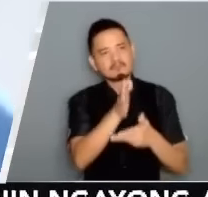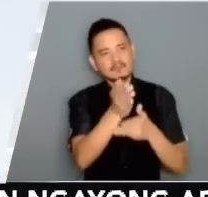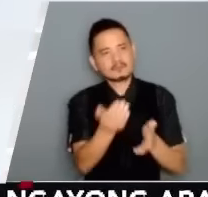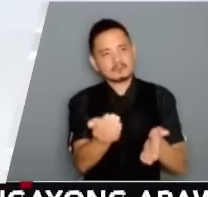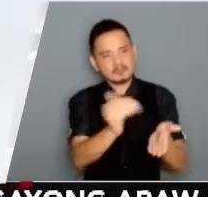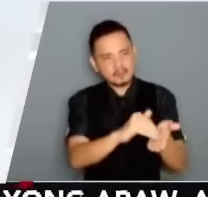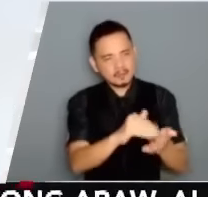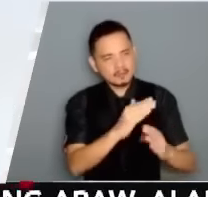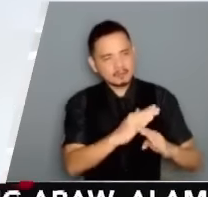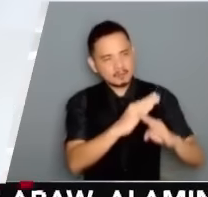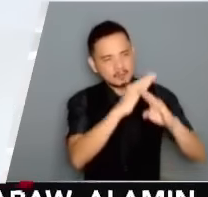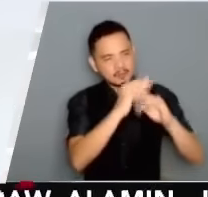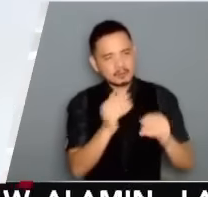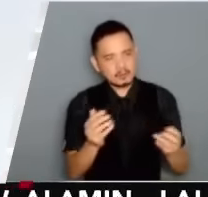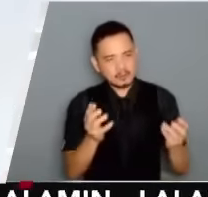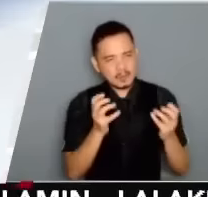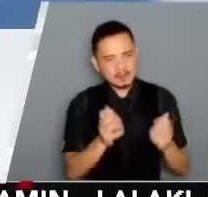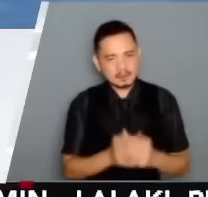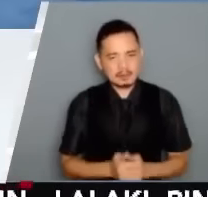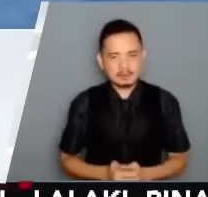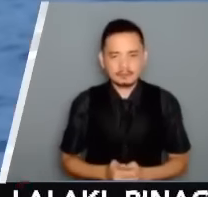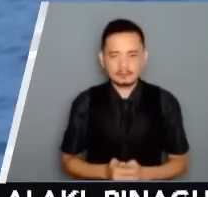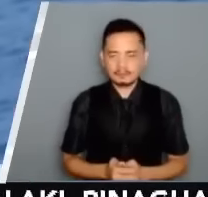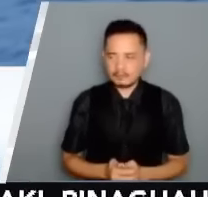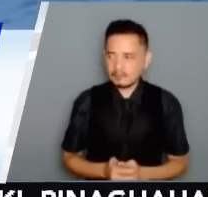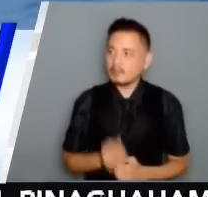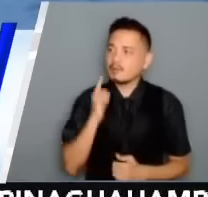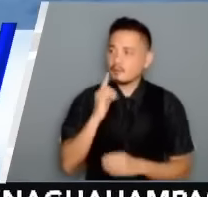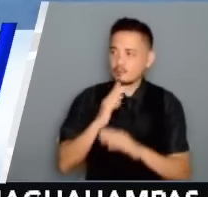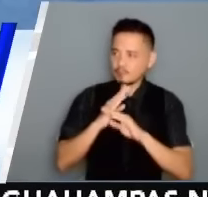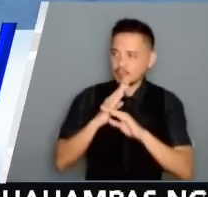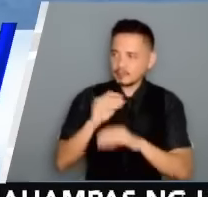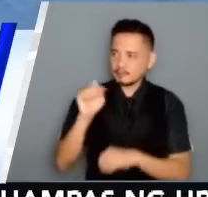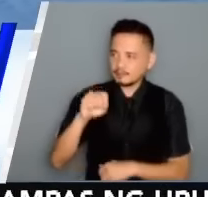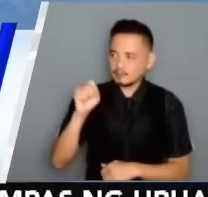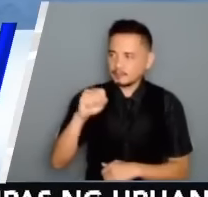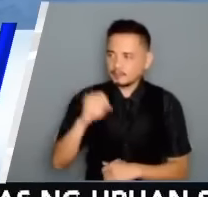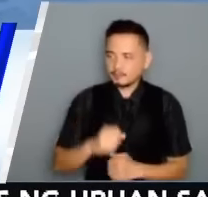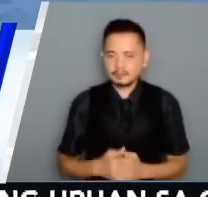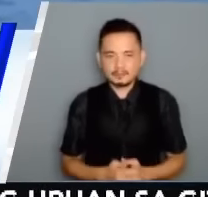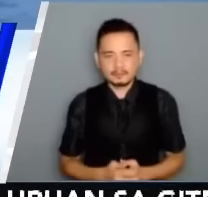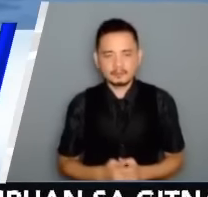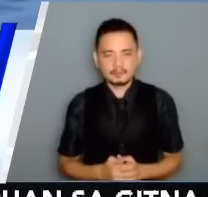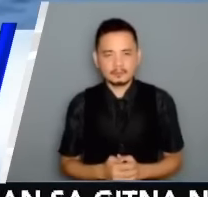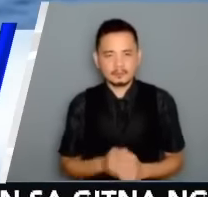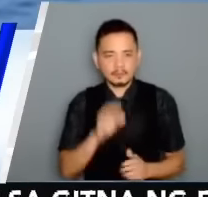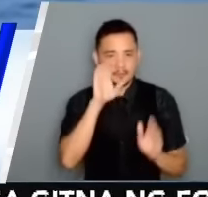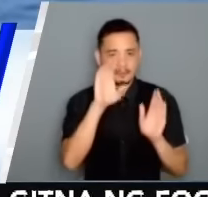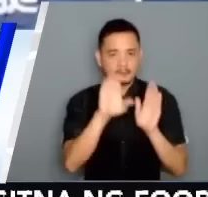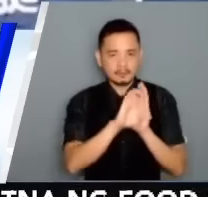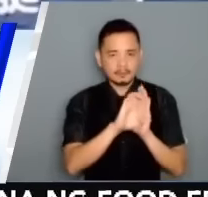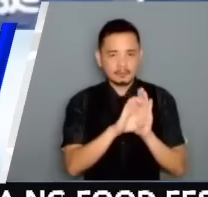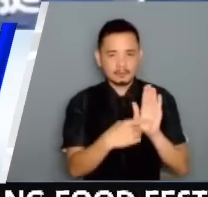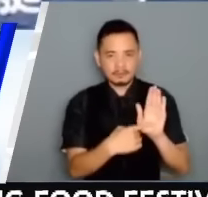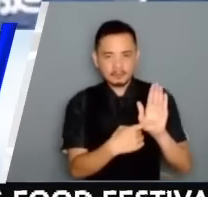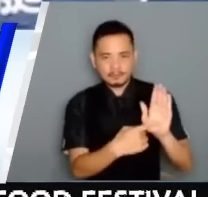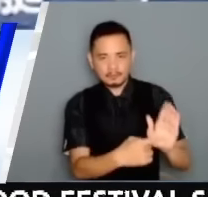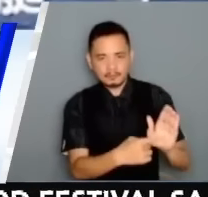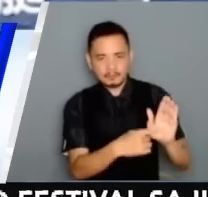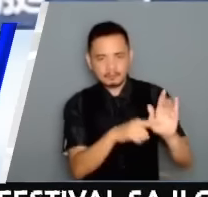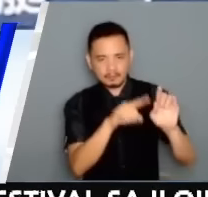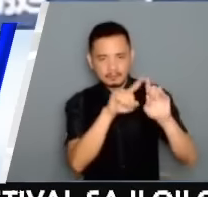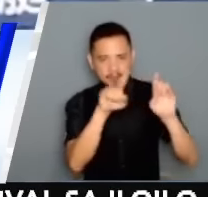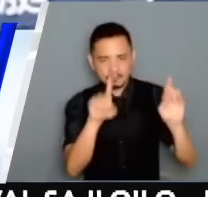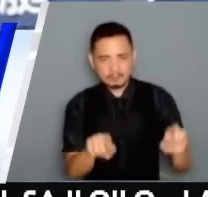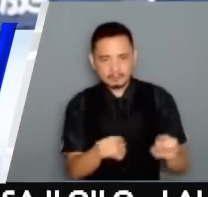basta mag order tayo. Sa mga litrato na inilabas ng Global Times galing sa China Coast Guard, makikita ang